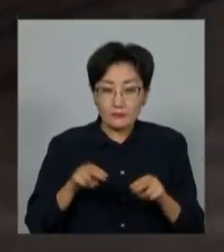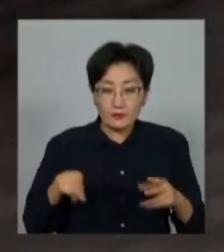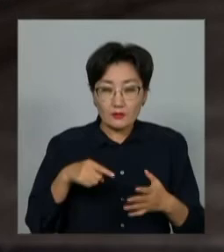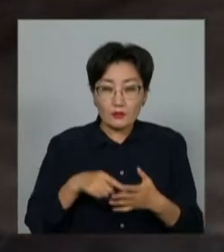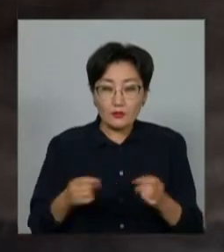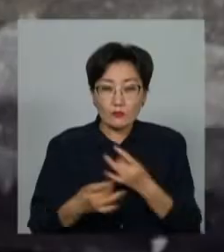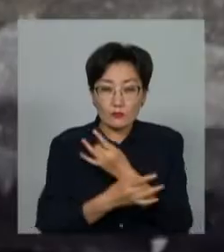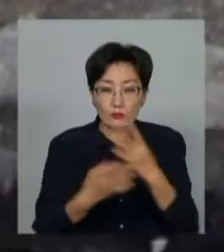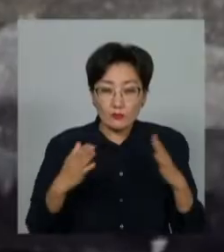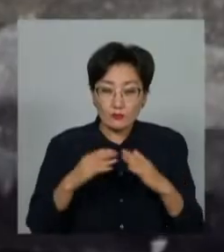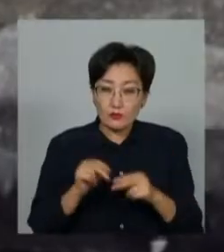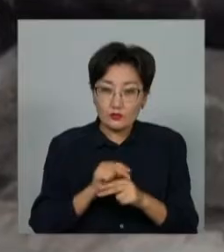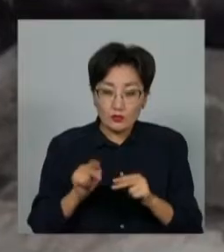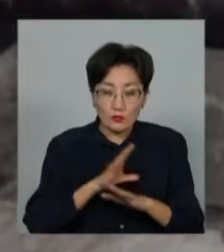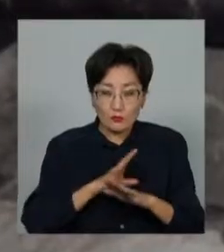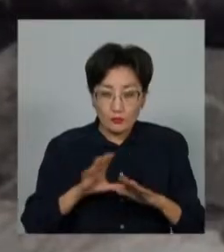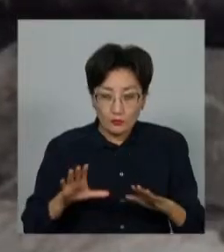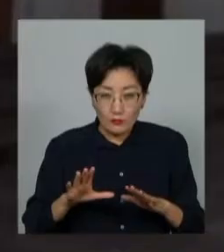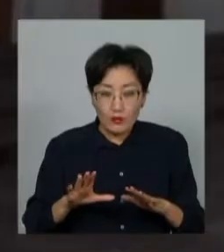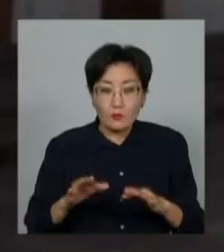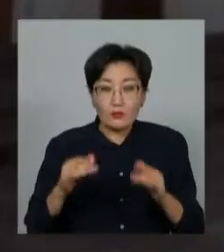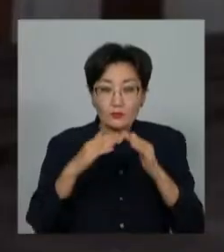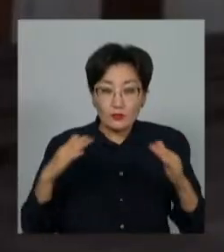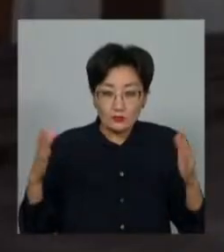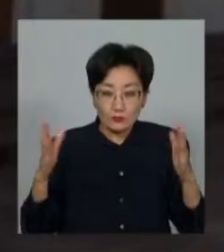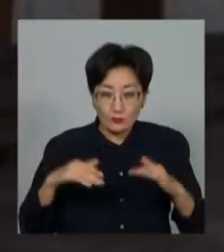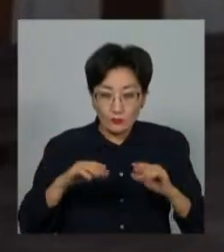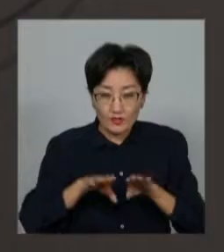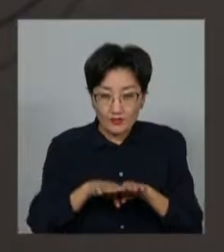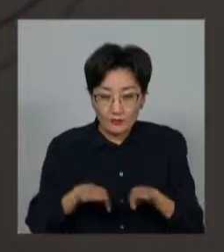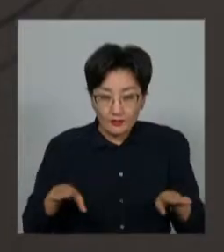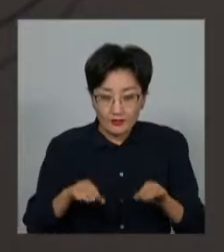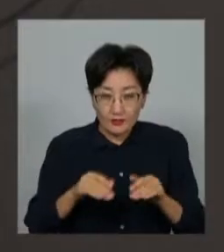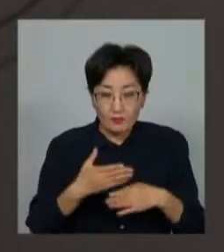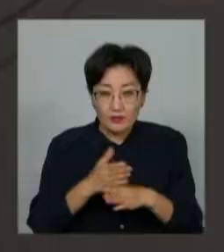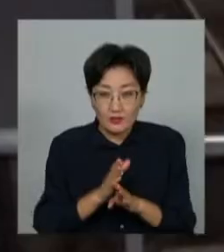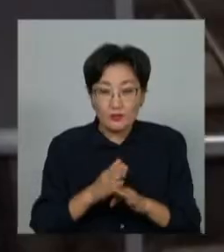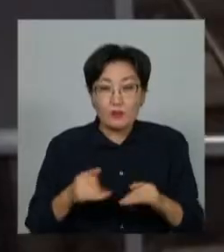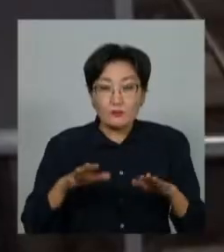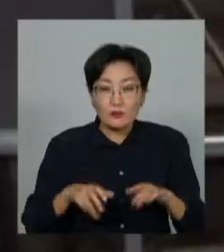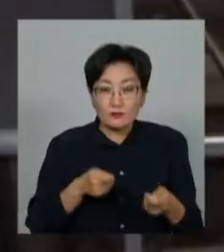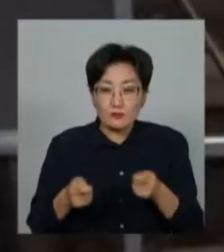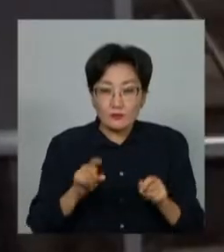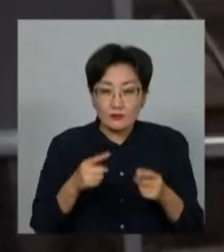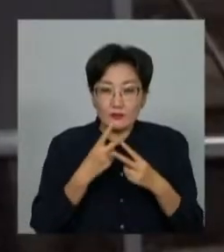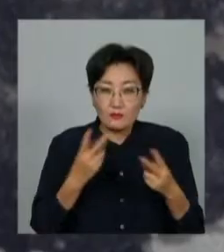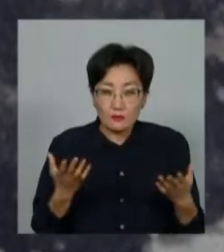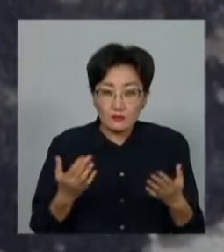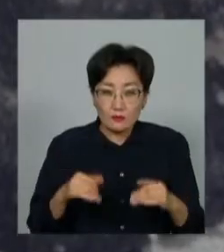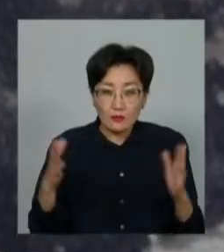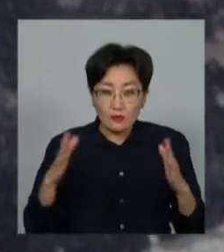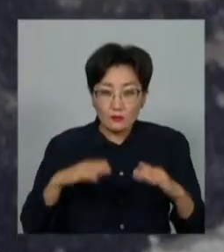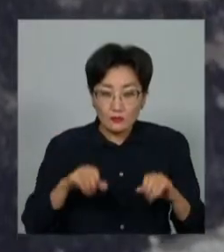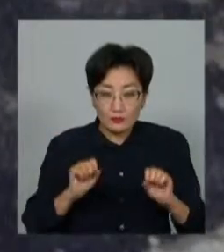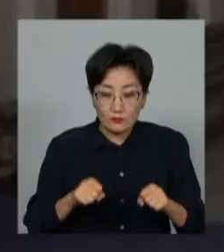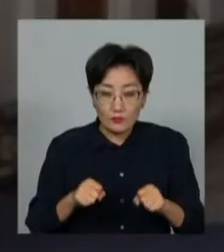Петропавлдағы мәдениет үйі жөндеу көрмегелі жылдар болған. Төбесі түсіп, едені екіге бөлінген ғимаратты жергілікті билік неге байқамай отыр? Құлауға шақ